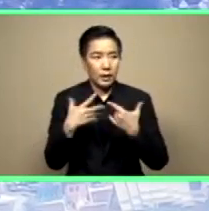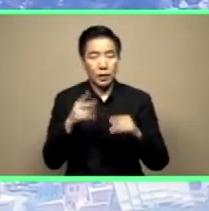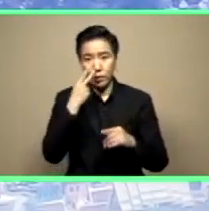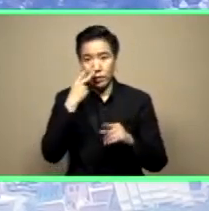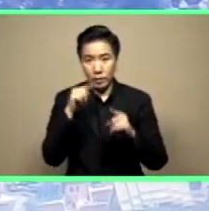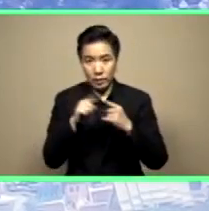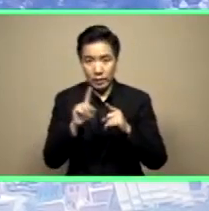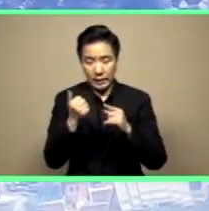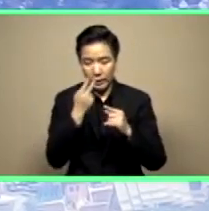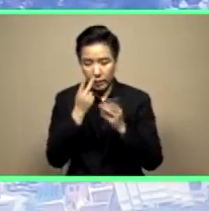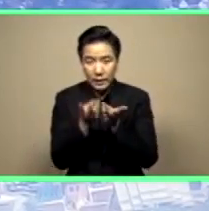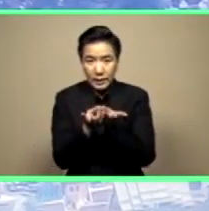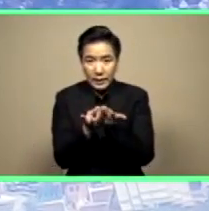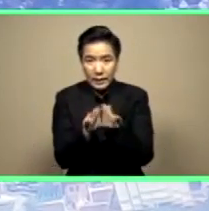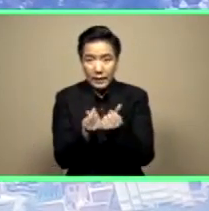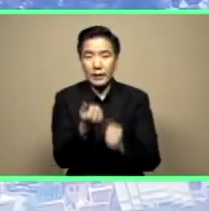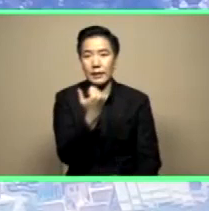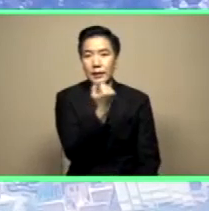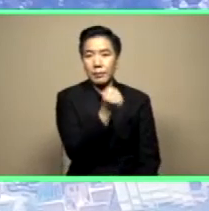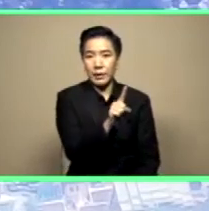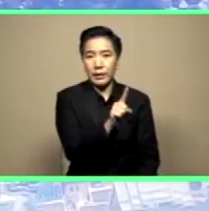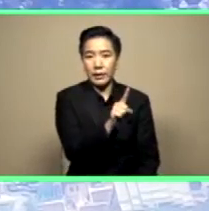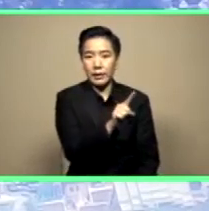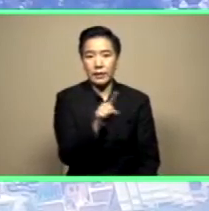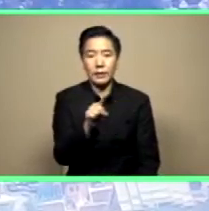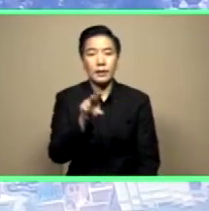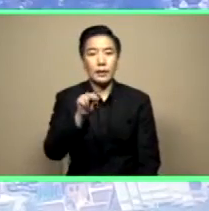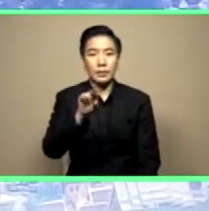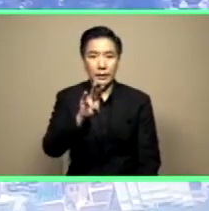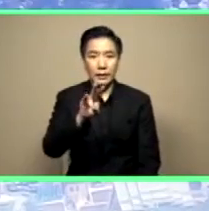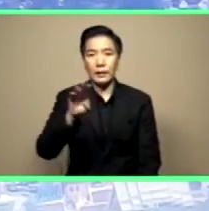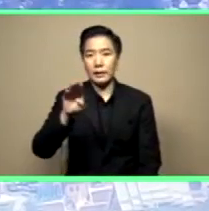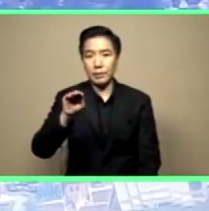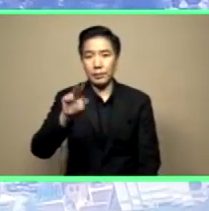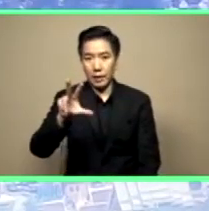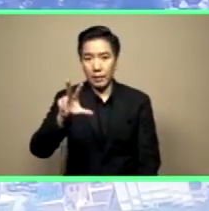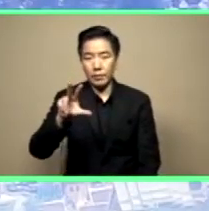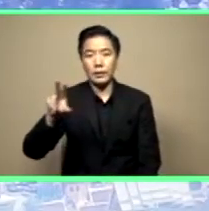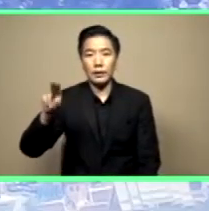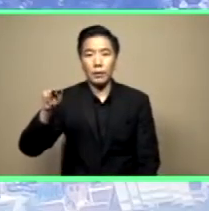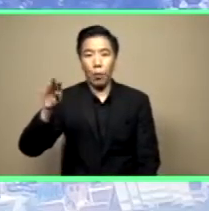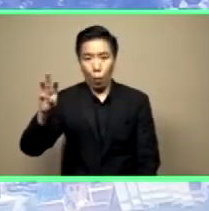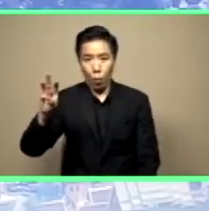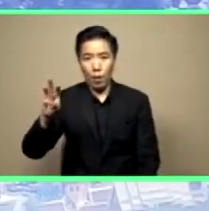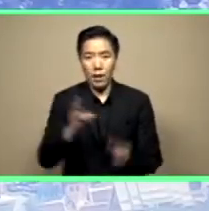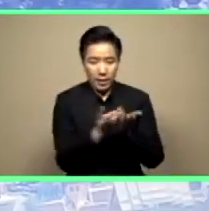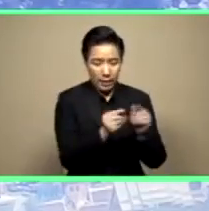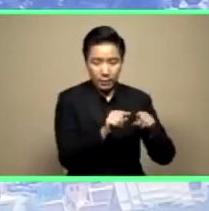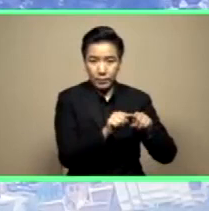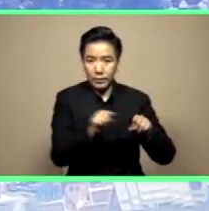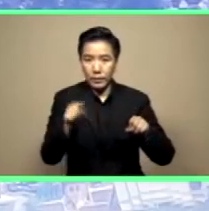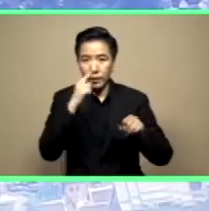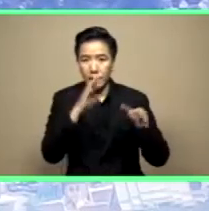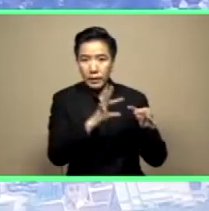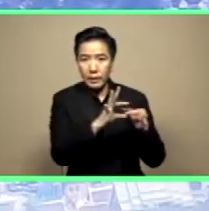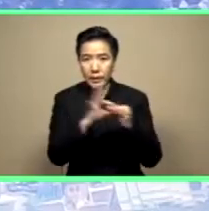ให้ตัวเลขอยู่ที่11ไปที่37 43และ36อันนี้เชื่อมโยงกัน